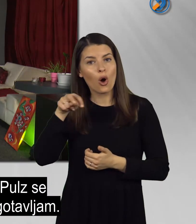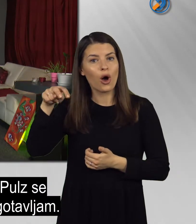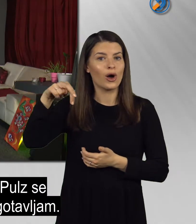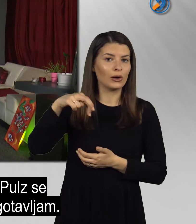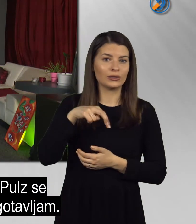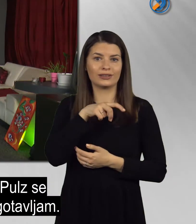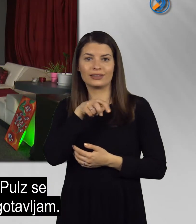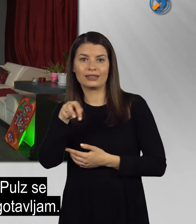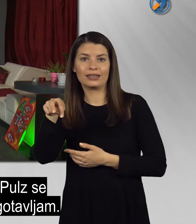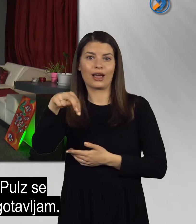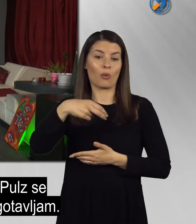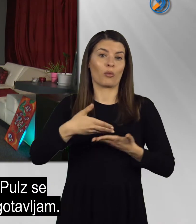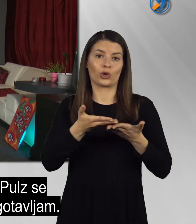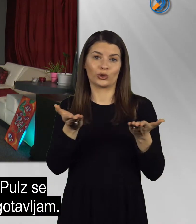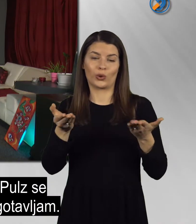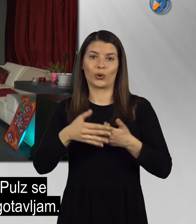Hodi po prostoru.